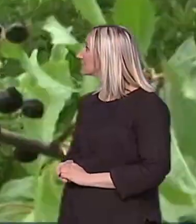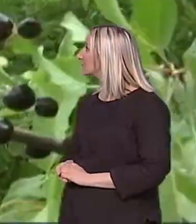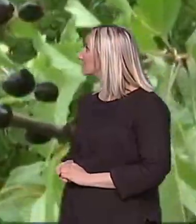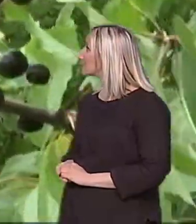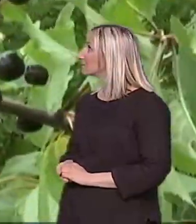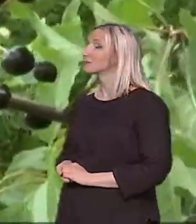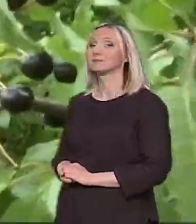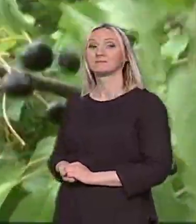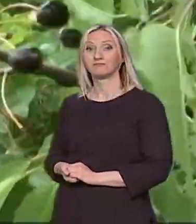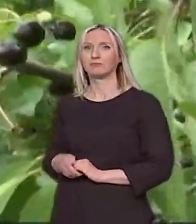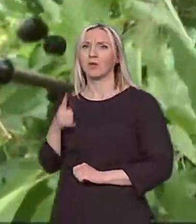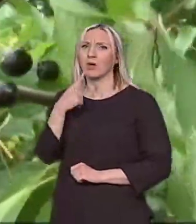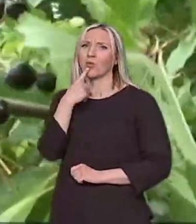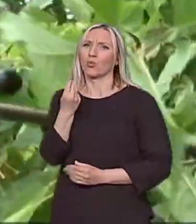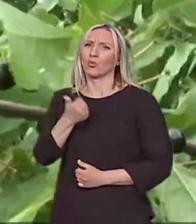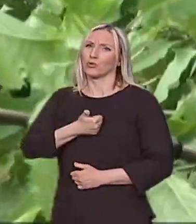Kako su dobre?